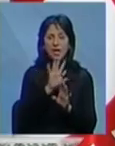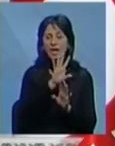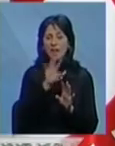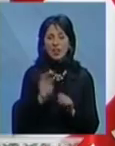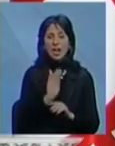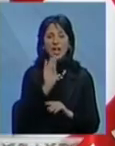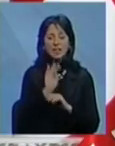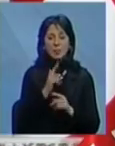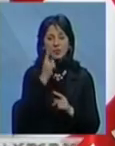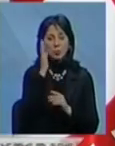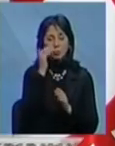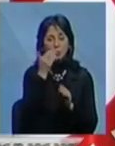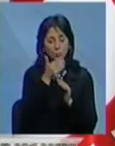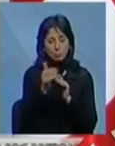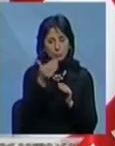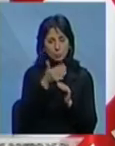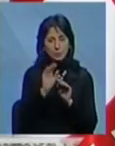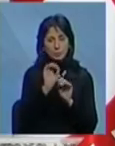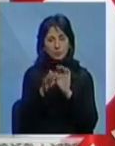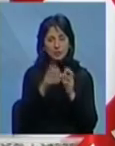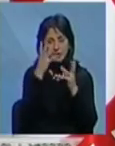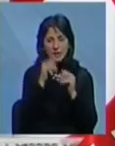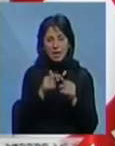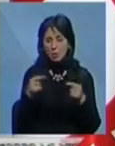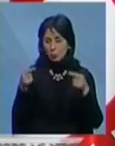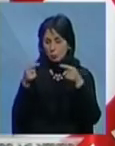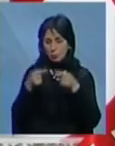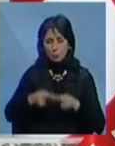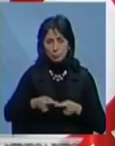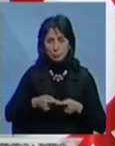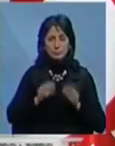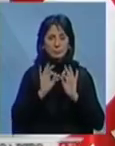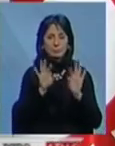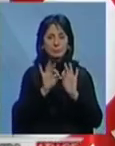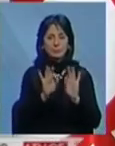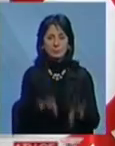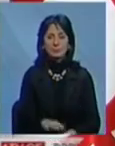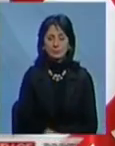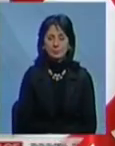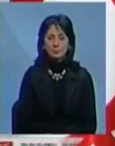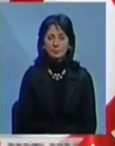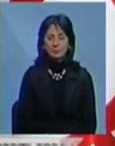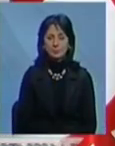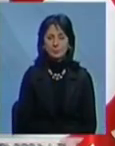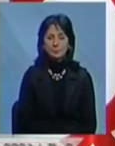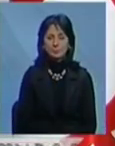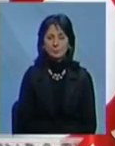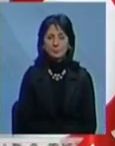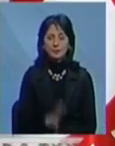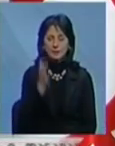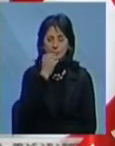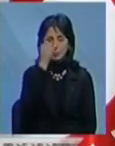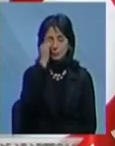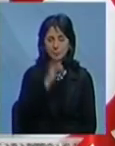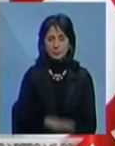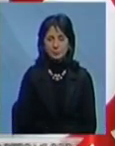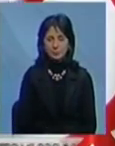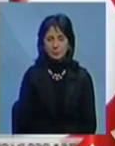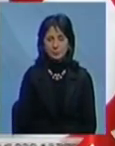ყველა დამატებით ინფორმაციას მოგაცვლეთ უახლოეს დღეებში, როდესაც გვექნება შესაძლებლობა კიდევ რომ შევხვდეთ. დიდი მადლობა.